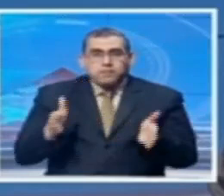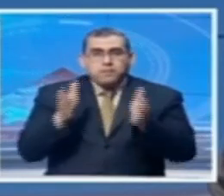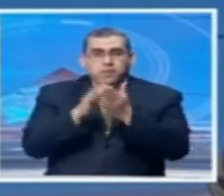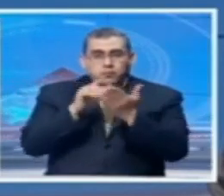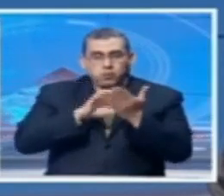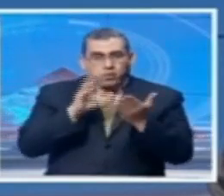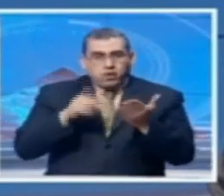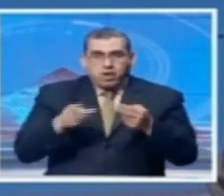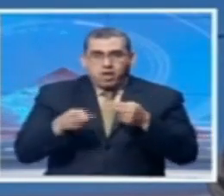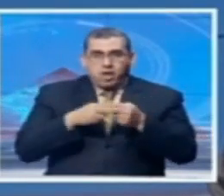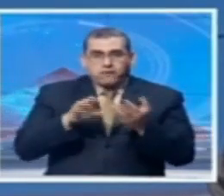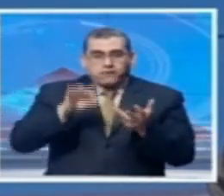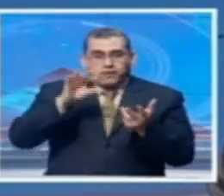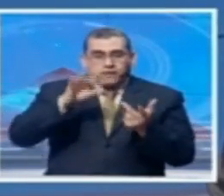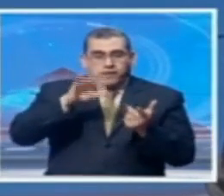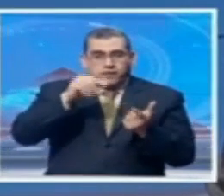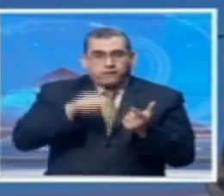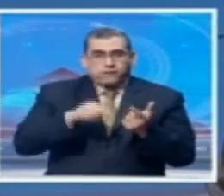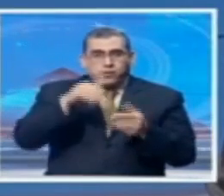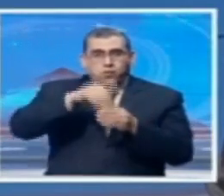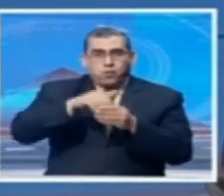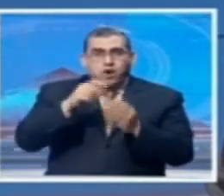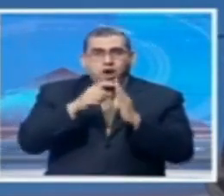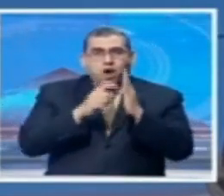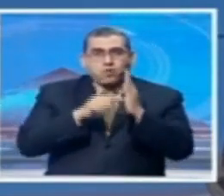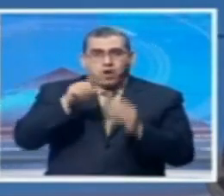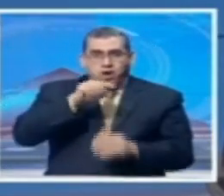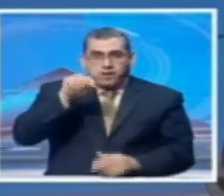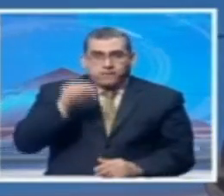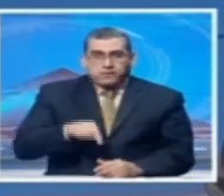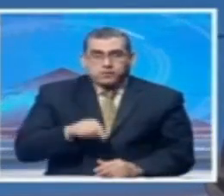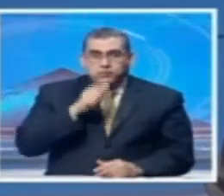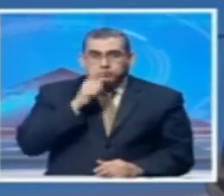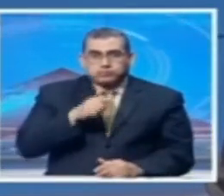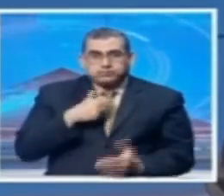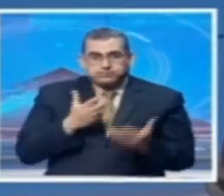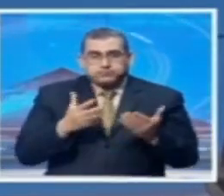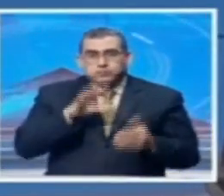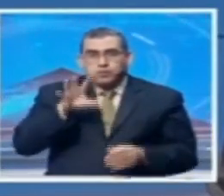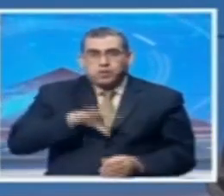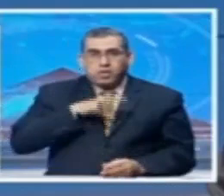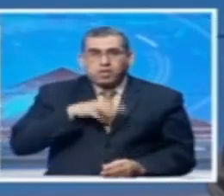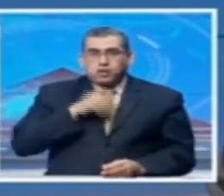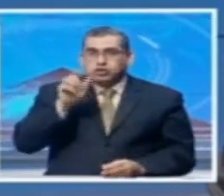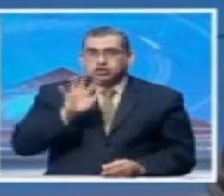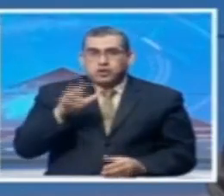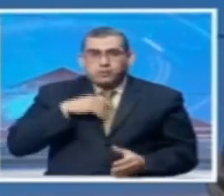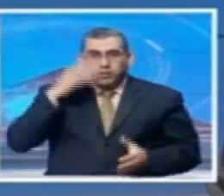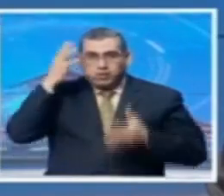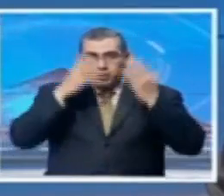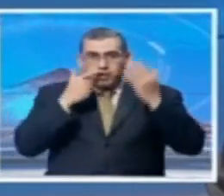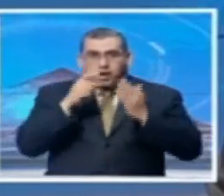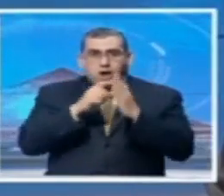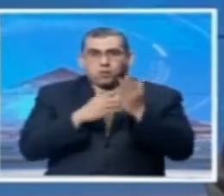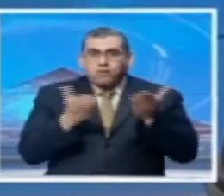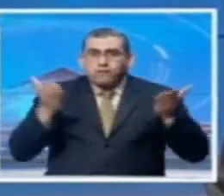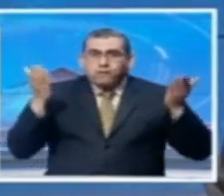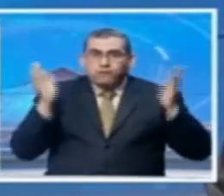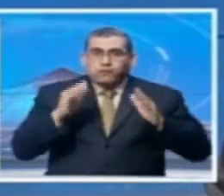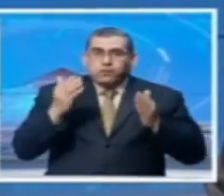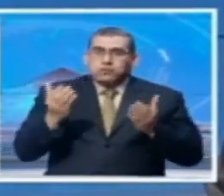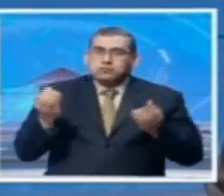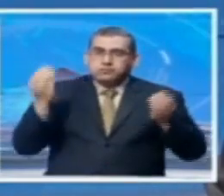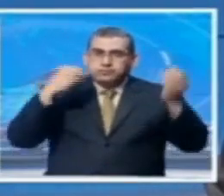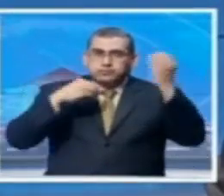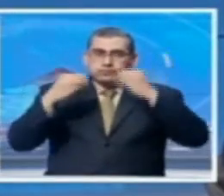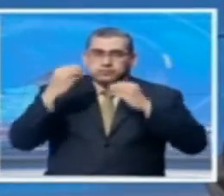رافضة للعديد من ثنايا هذا القانون. وحالة القلق بين المواطنين من كثرة القوانين التي ترتبت